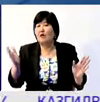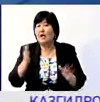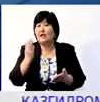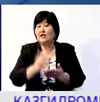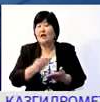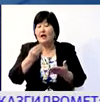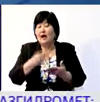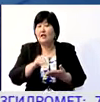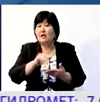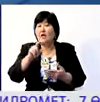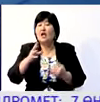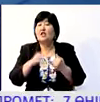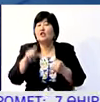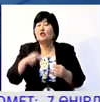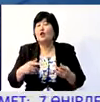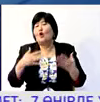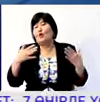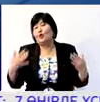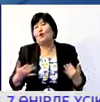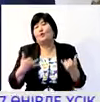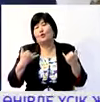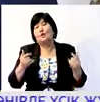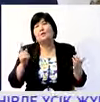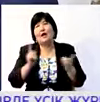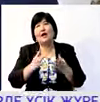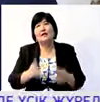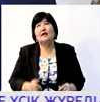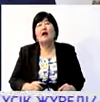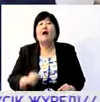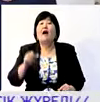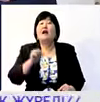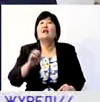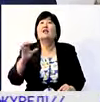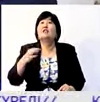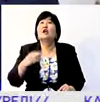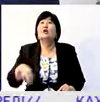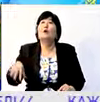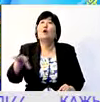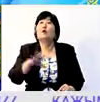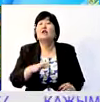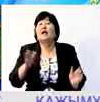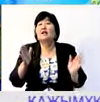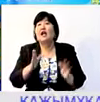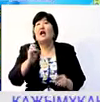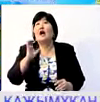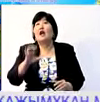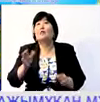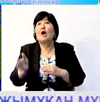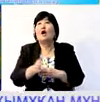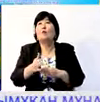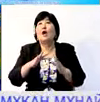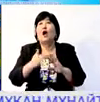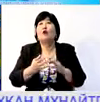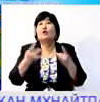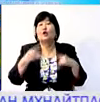қаламгерді жерлестері үлкен құрметпен қарсы алды. Айжарық Сәдібекұлы Көкарал түбегіндегі шағын ғана қарымыз дейтін балықшылар ауылында